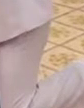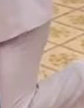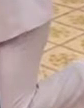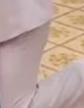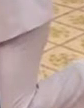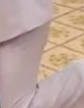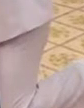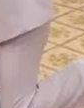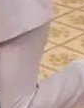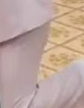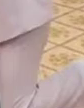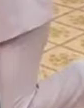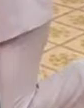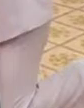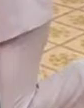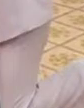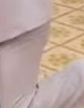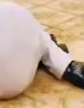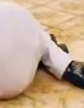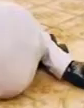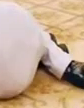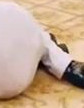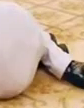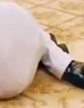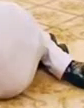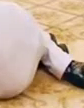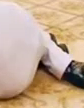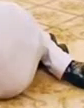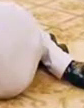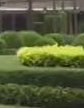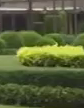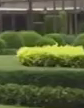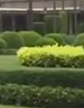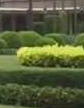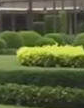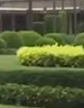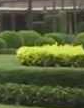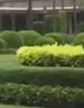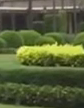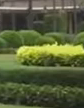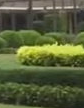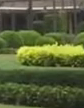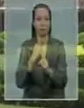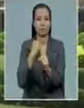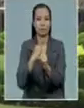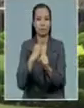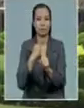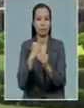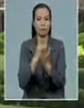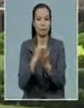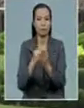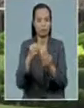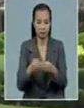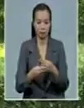บวันคล้ายวันเกิดครบ64 ปีโดยในช่วงเช้ามีตัวแทนข้าราชการและผู้ปฏิบัติงานภายในทำเนียบรัฐบาลเข้าอวยพรอย่างต่อ